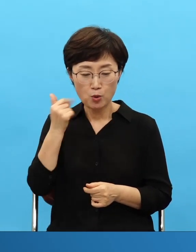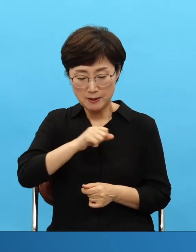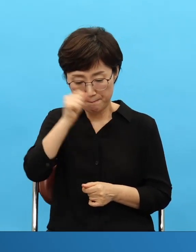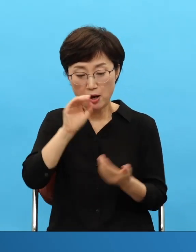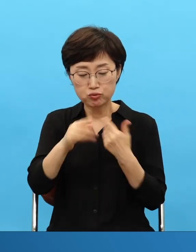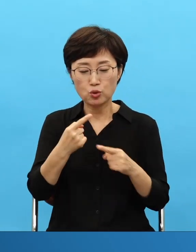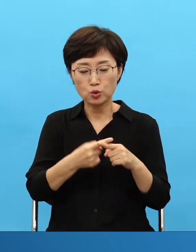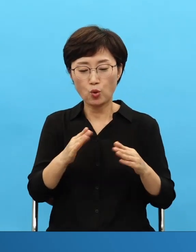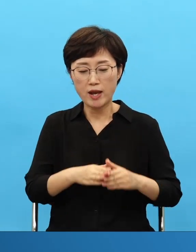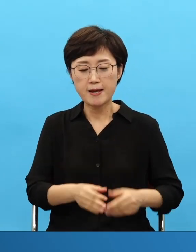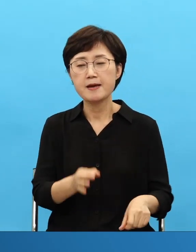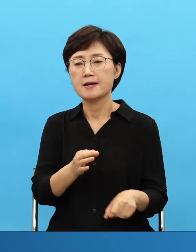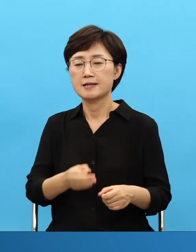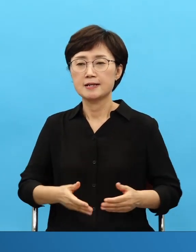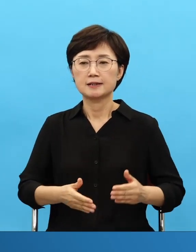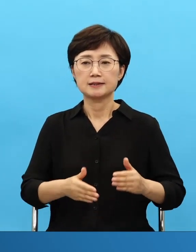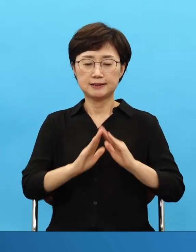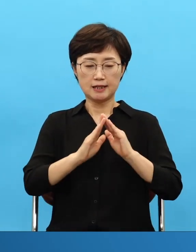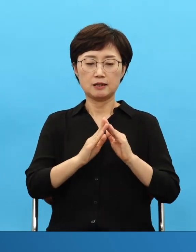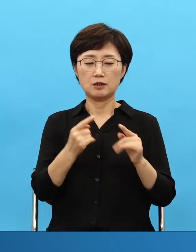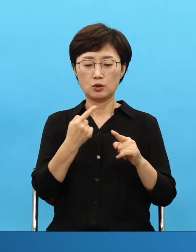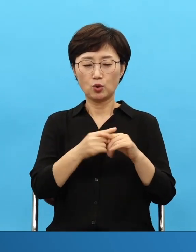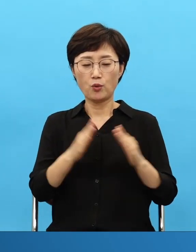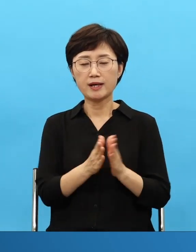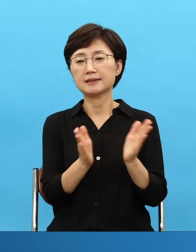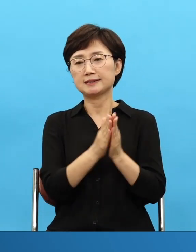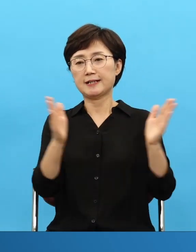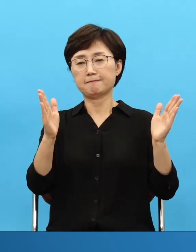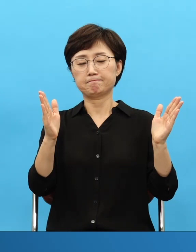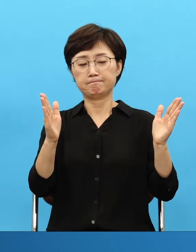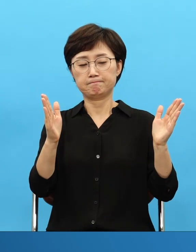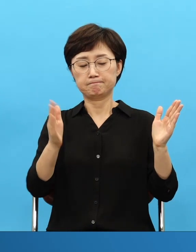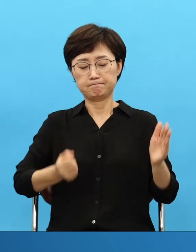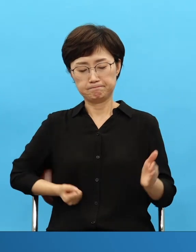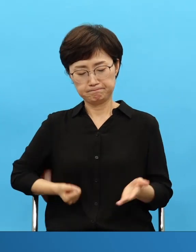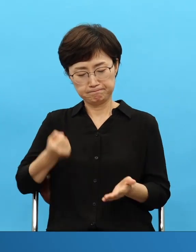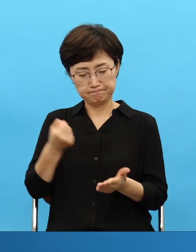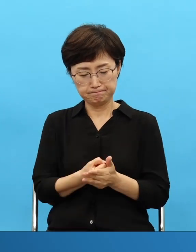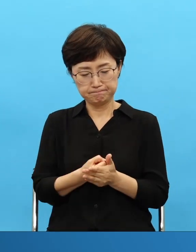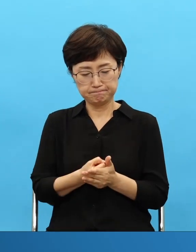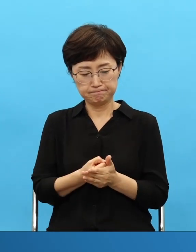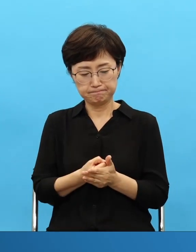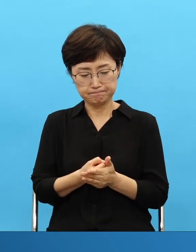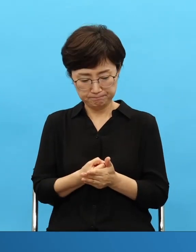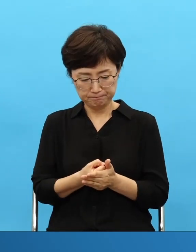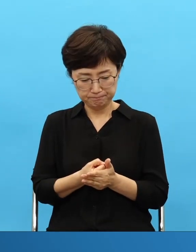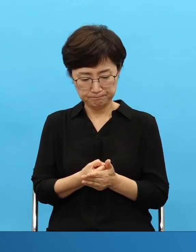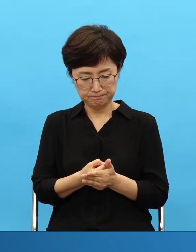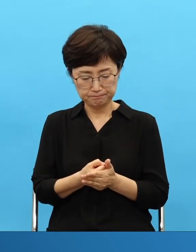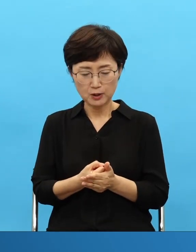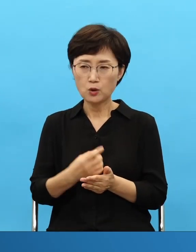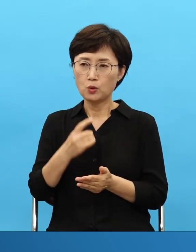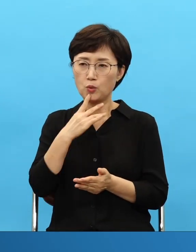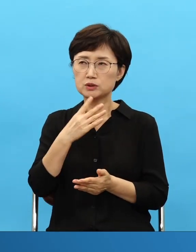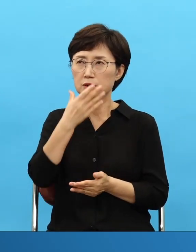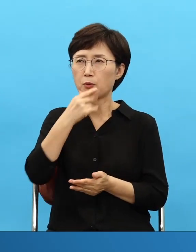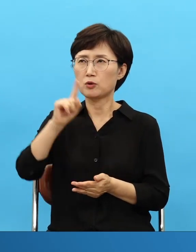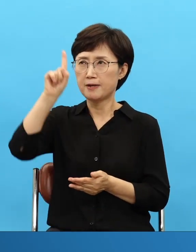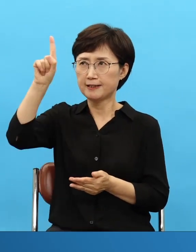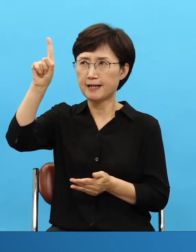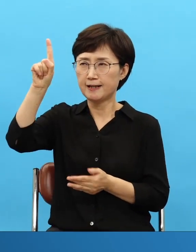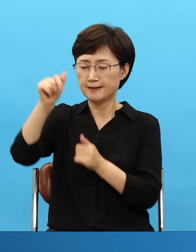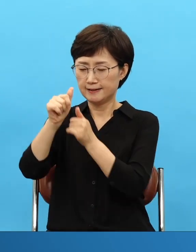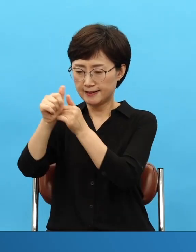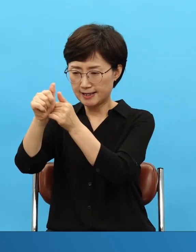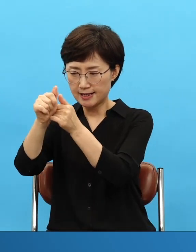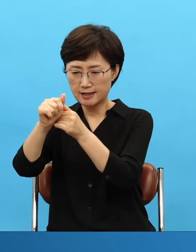resolution I made when I was planting my church. 저는 오직 복음이지만 성경대로 하겠습니다. For me, it's only gospel, and I will do